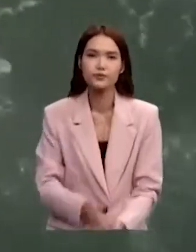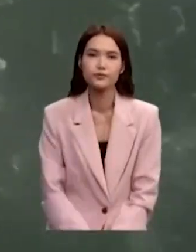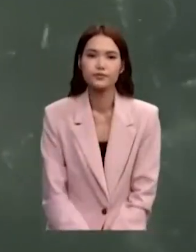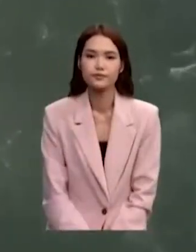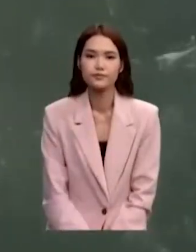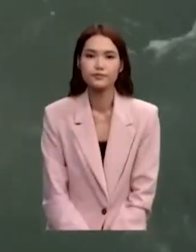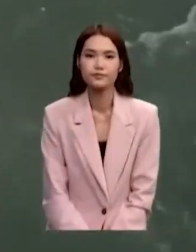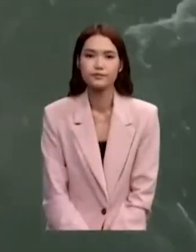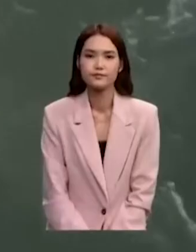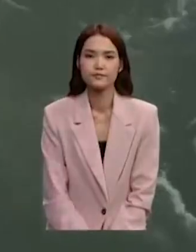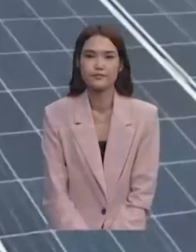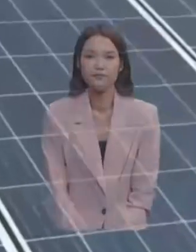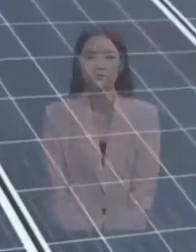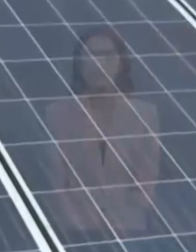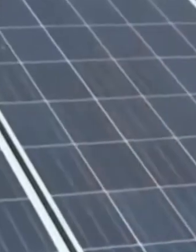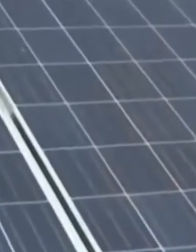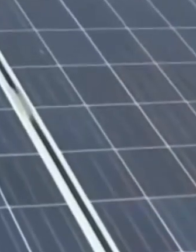шалкар шагбай Атамекен бизнес